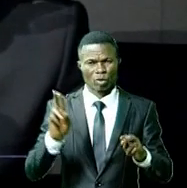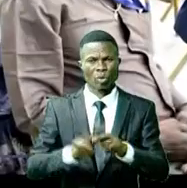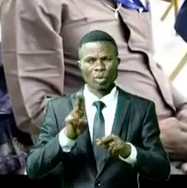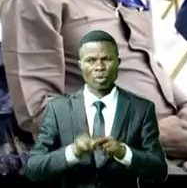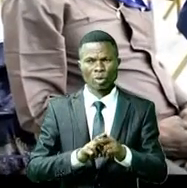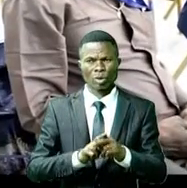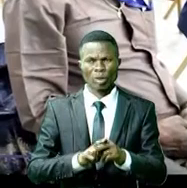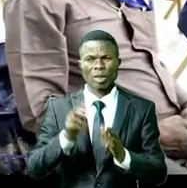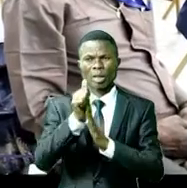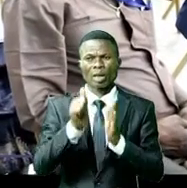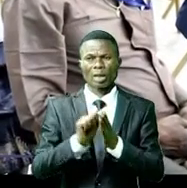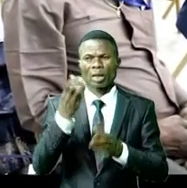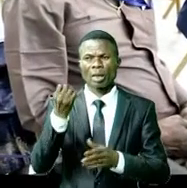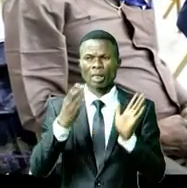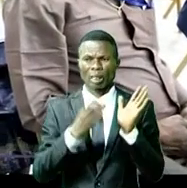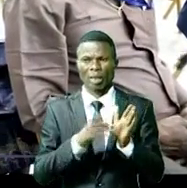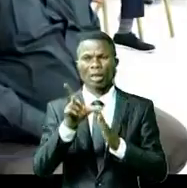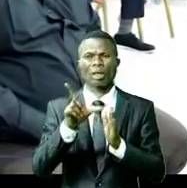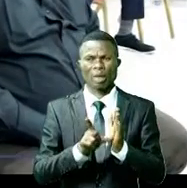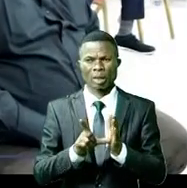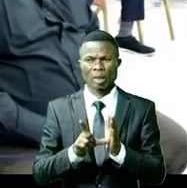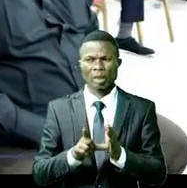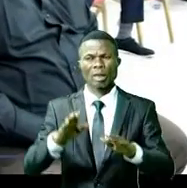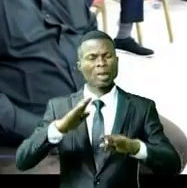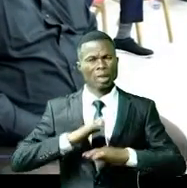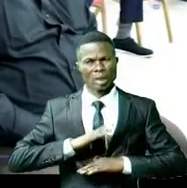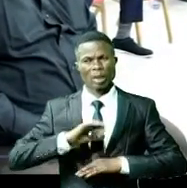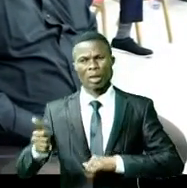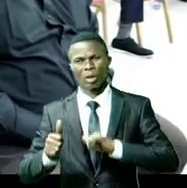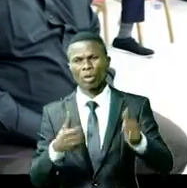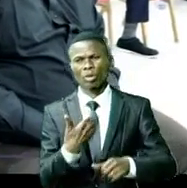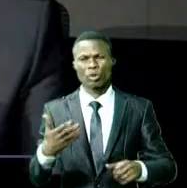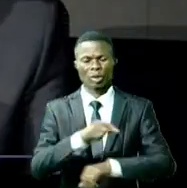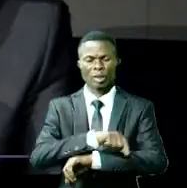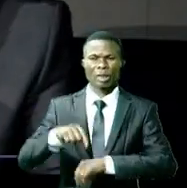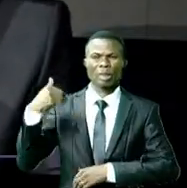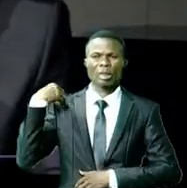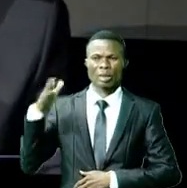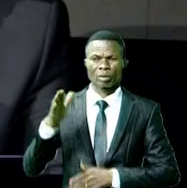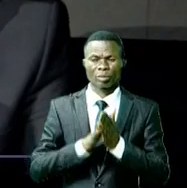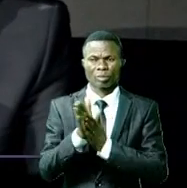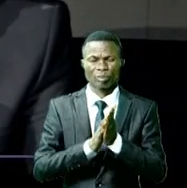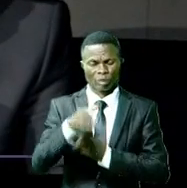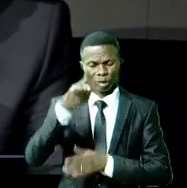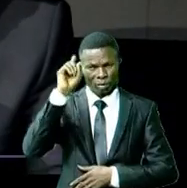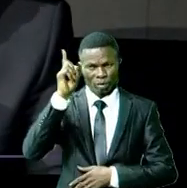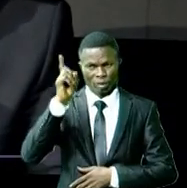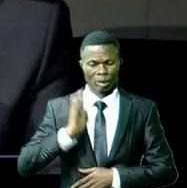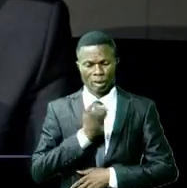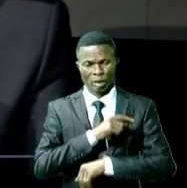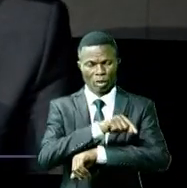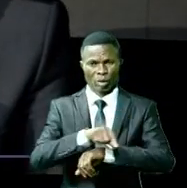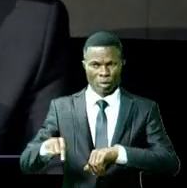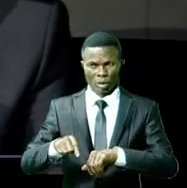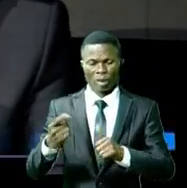de l'article 49 de cette loi devant répondre à certains instruments juridiques. Le souhait le plus ardent de notre ministère